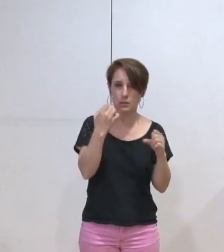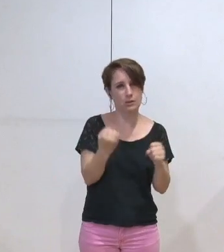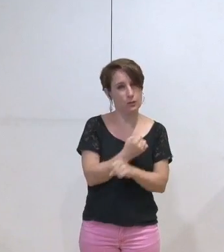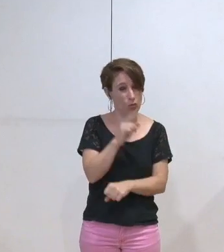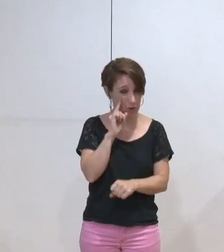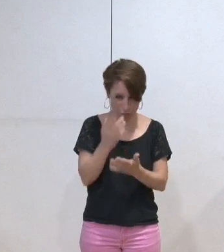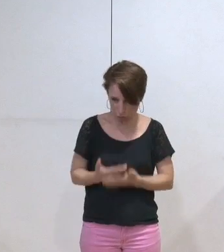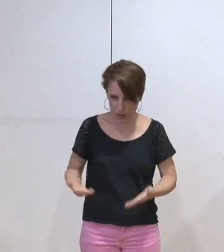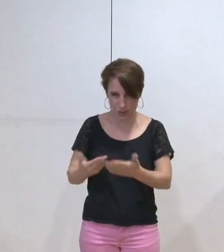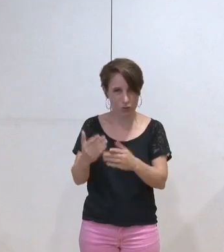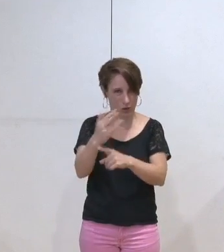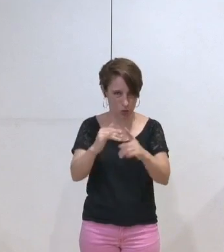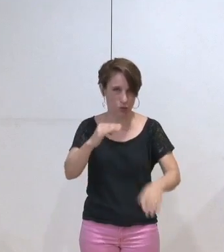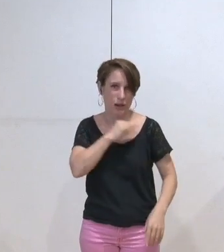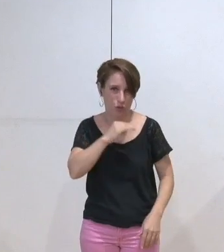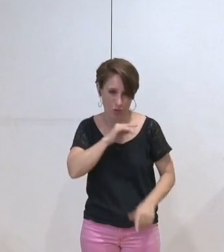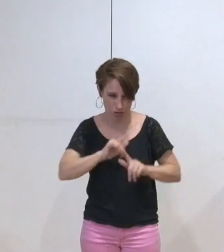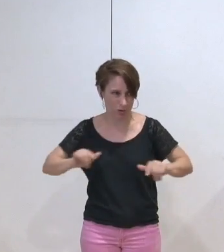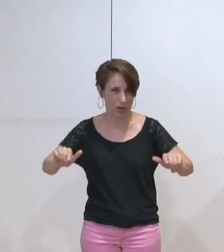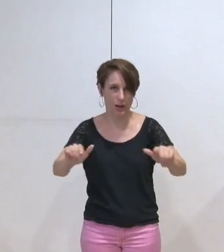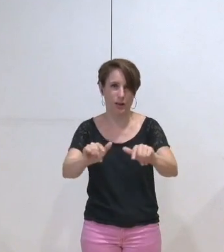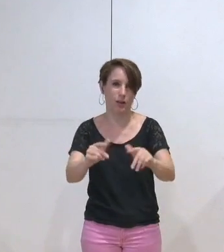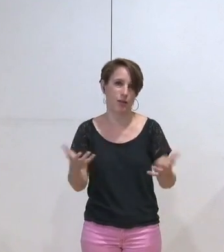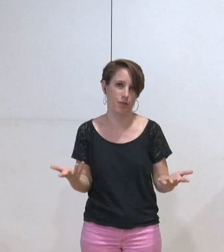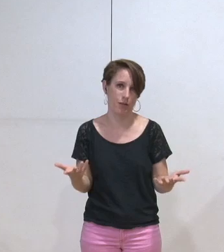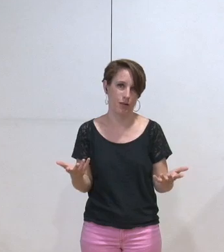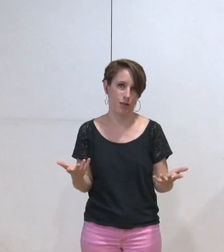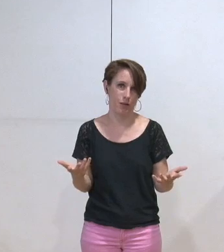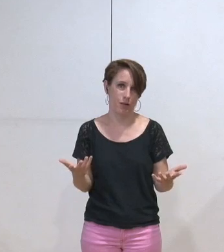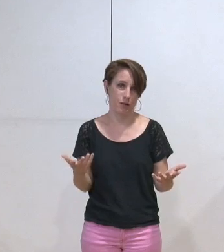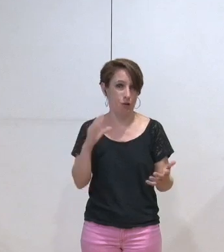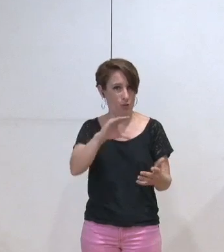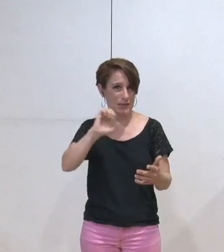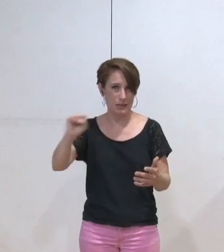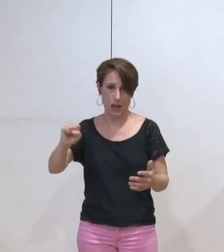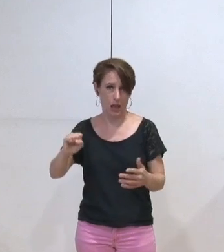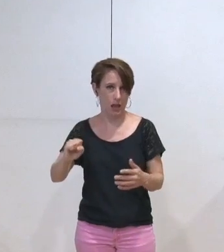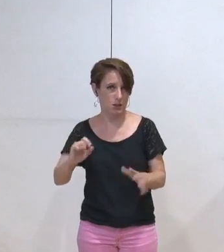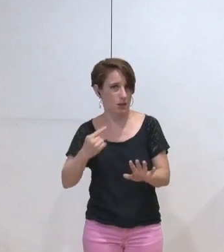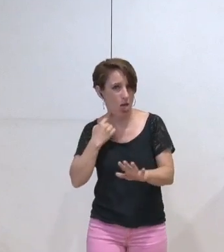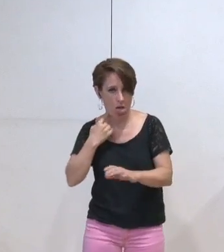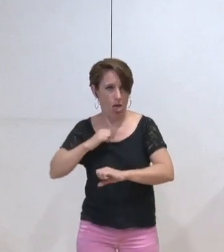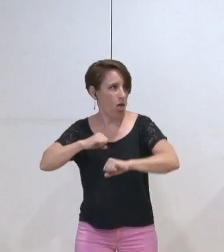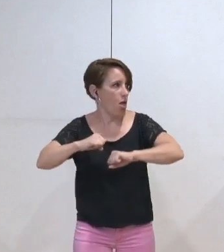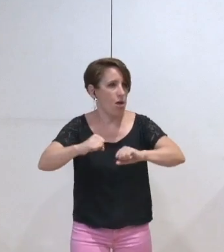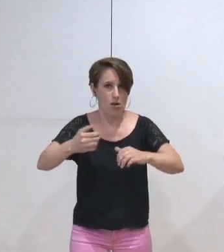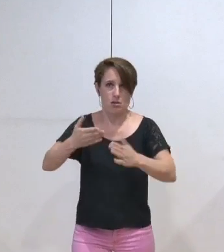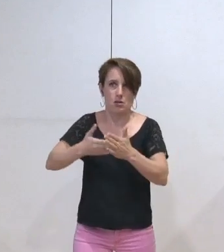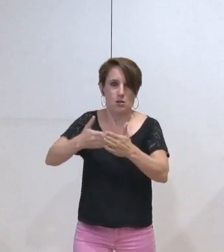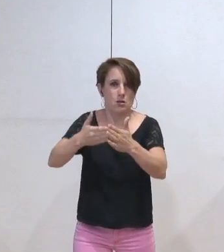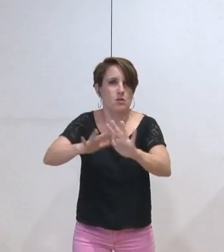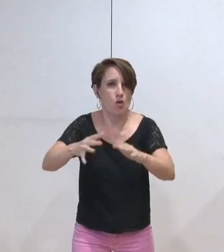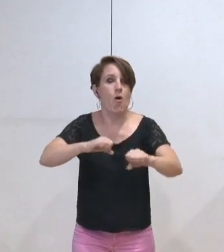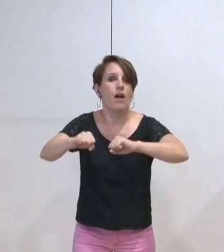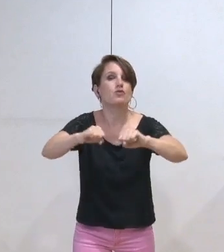et de la contrainte budgétaire qui pèse évidemment sur l'établissement public CCS alors au-delà de ces